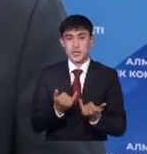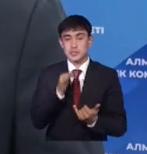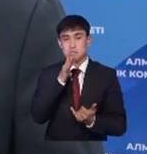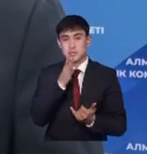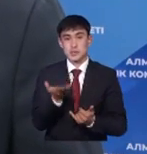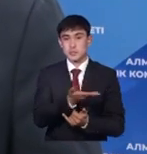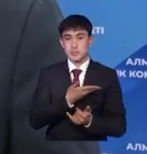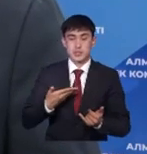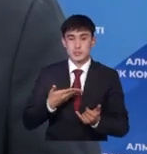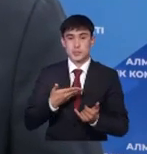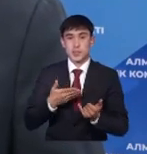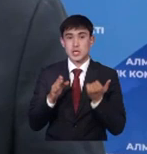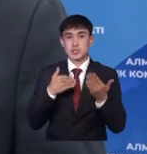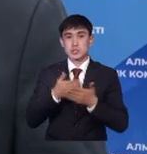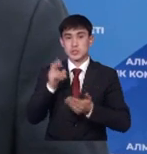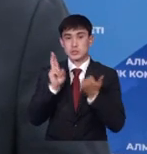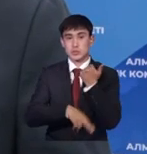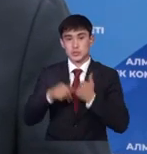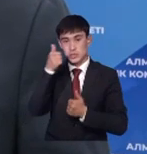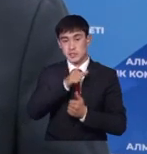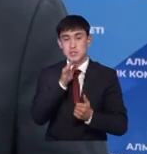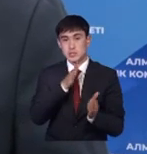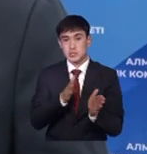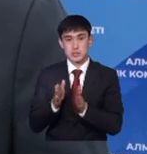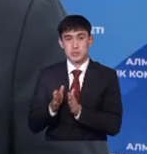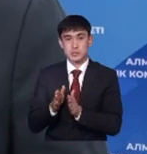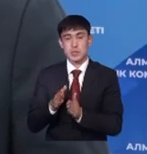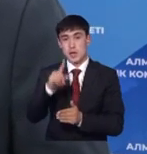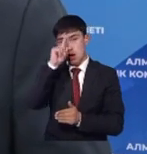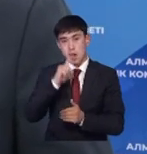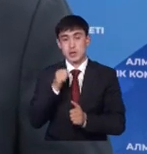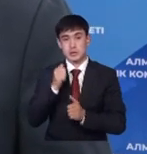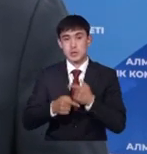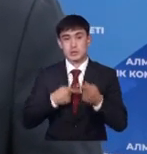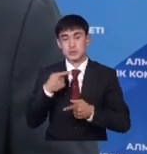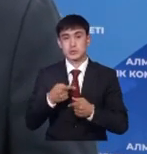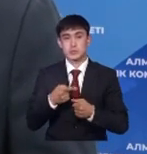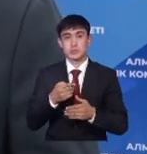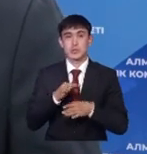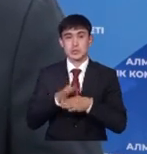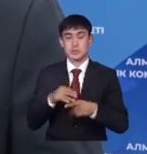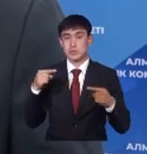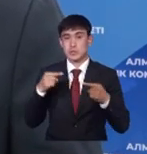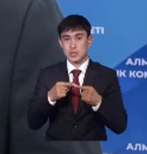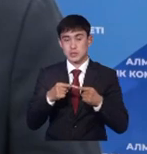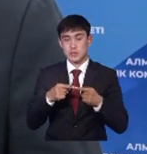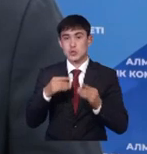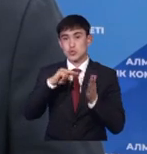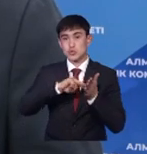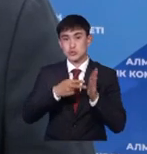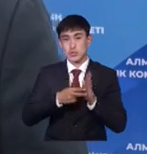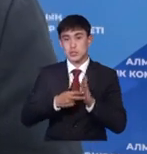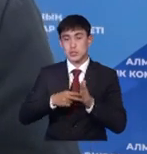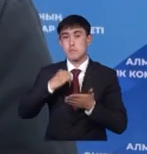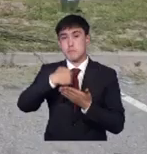біз жылдың соңына дейін кезең-кезеңмен айма-ай, күнбе-күндеуге де болады нақты жоспарды